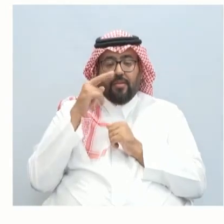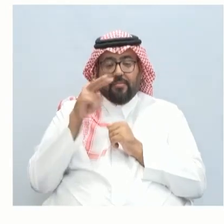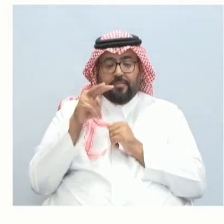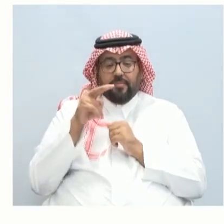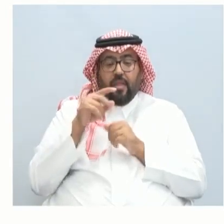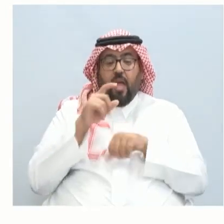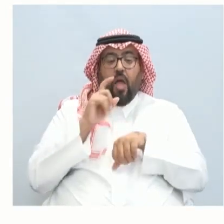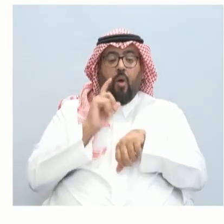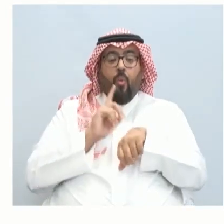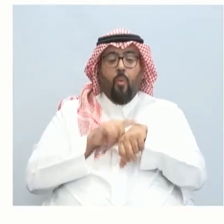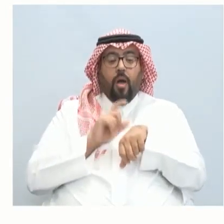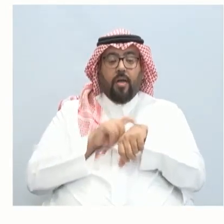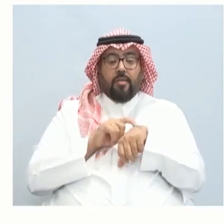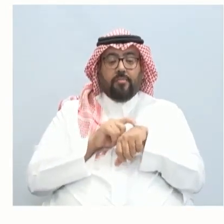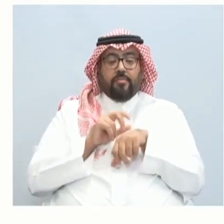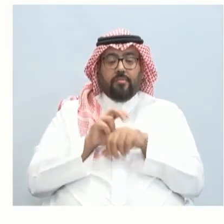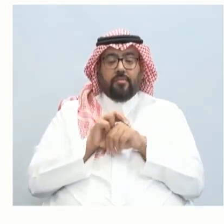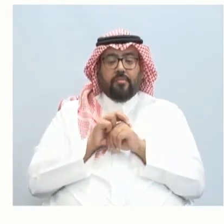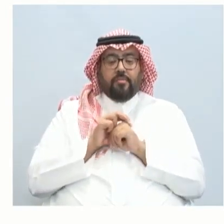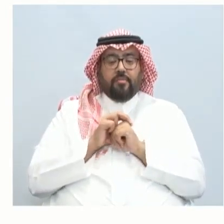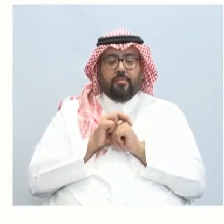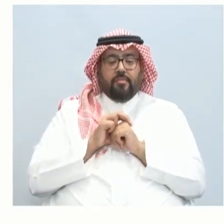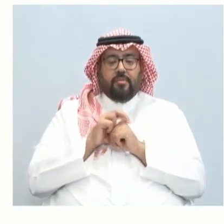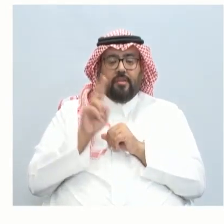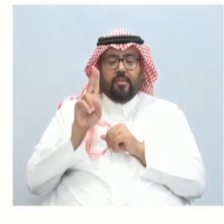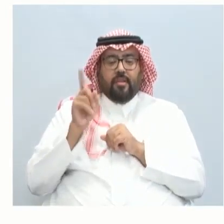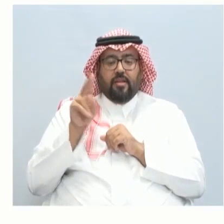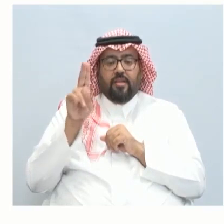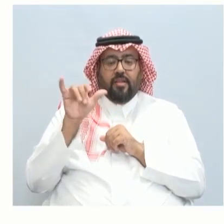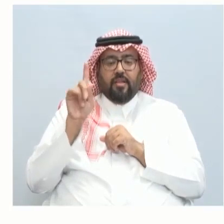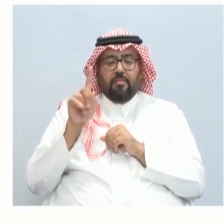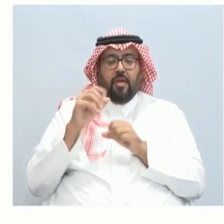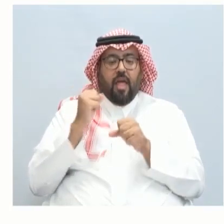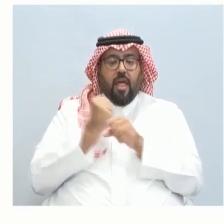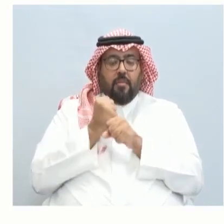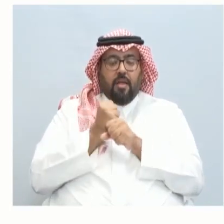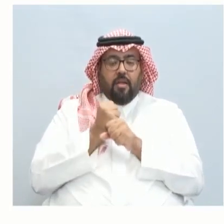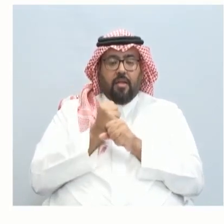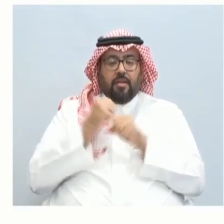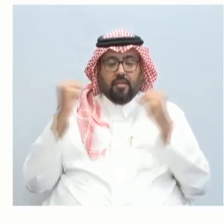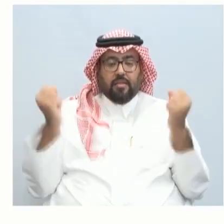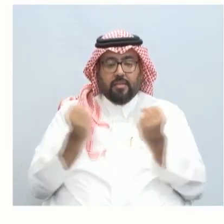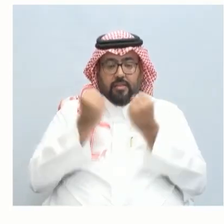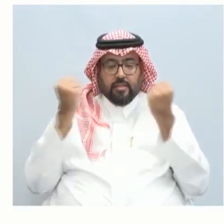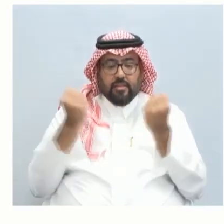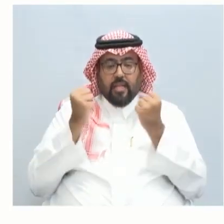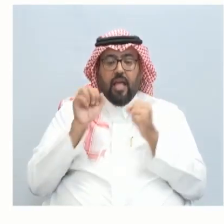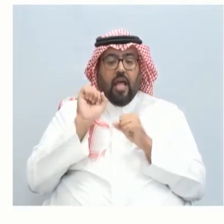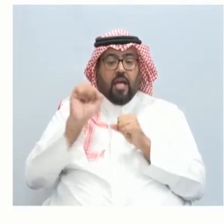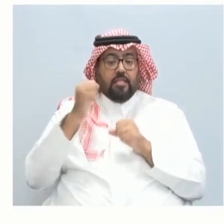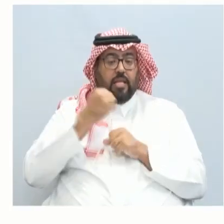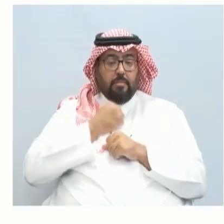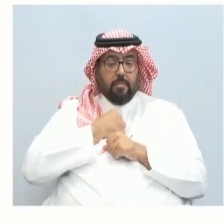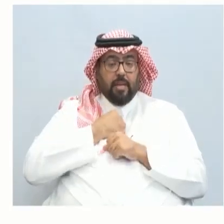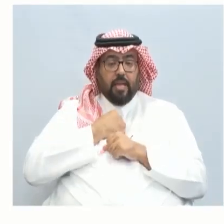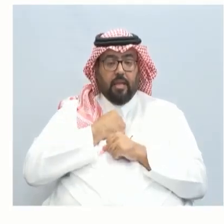الوقت اذا الاولويات هي ترتيب الاعمال والانشطه الخاصه بنا